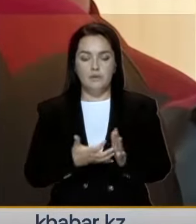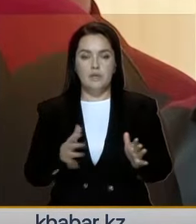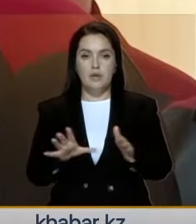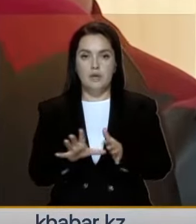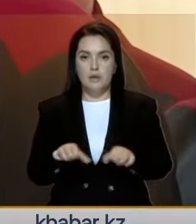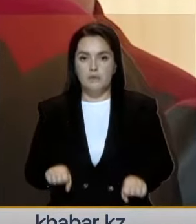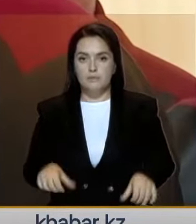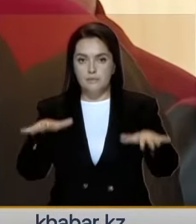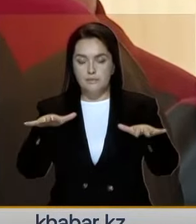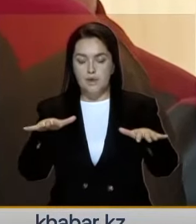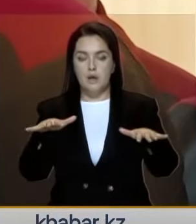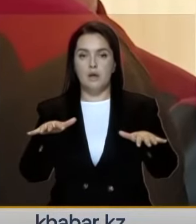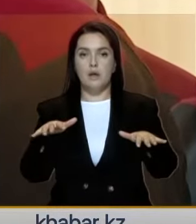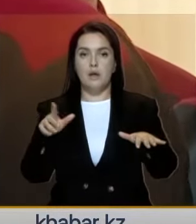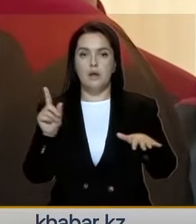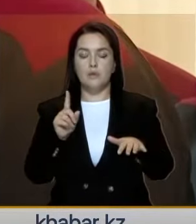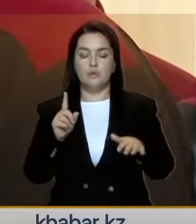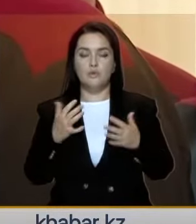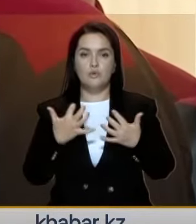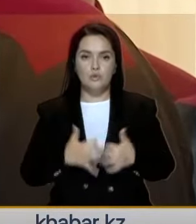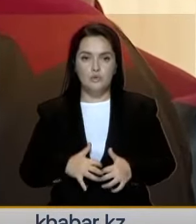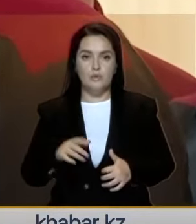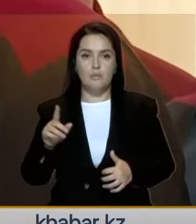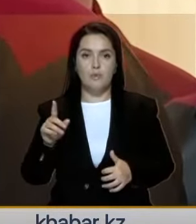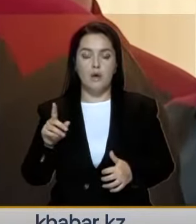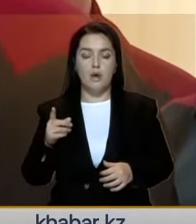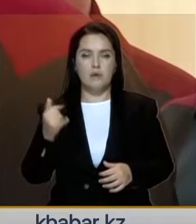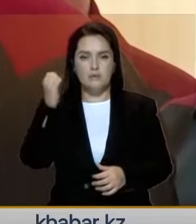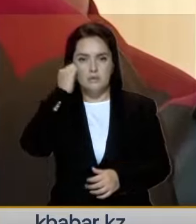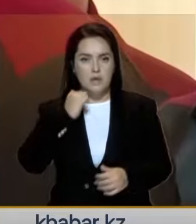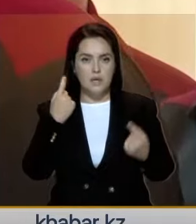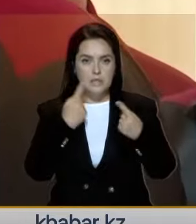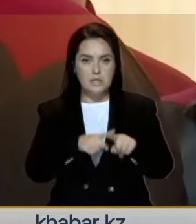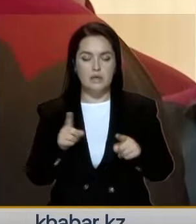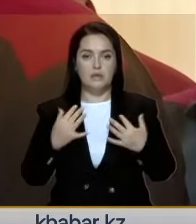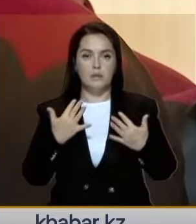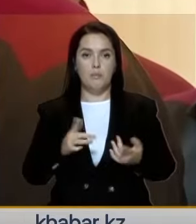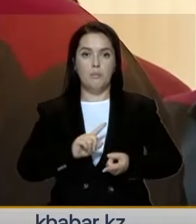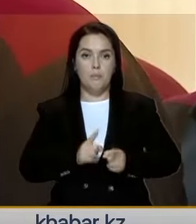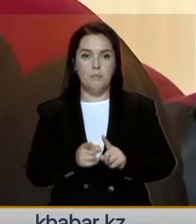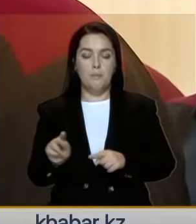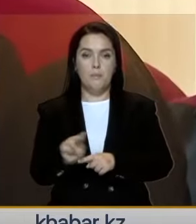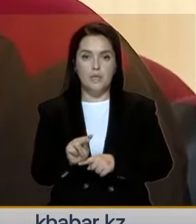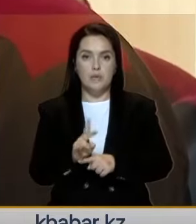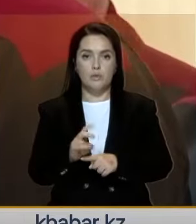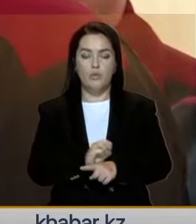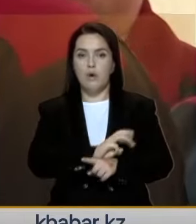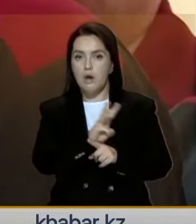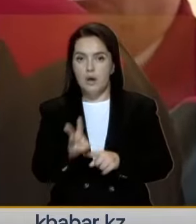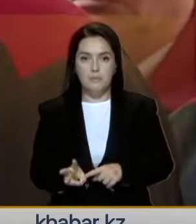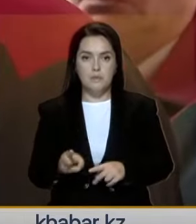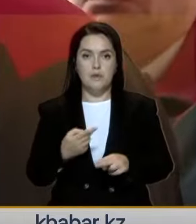энергетике, с учетом того, что старевые технологии однозначно требуют модернизации, обеспечения